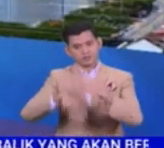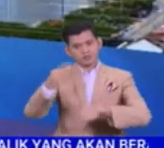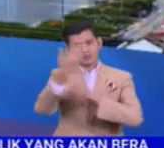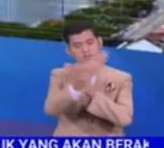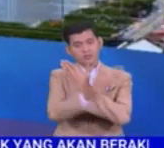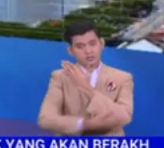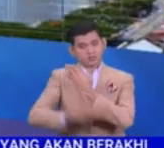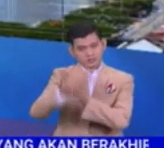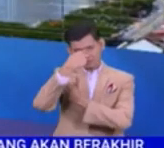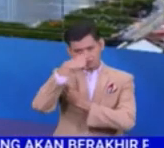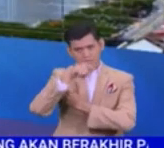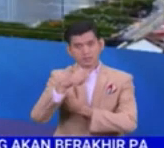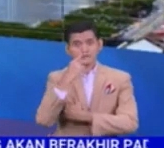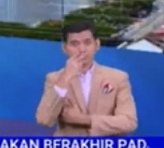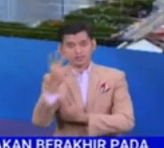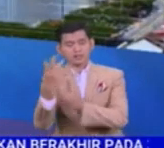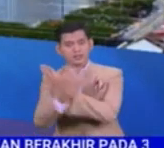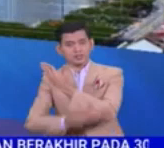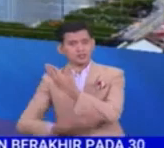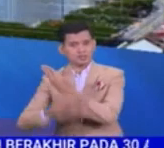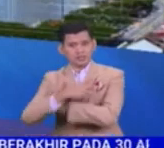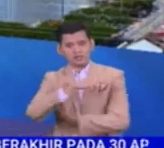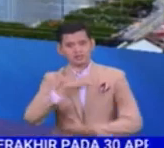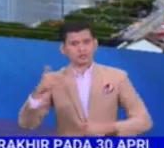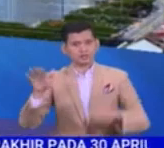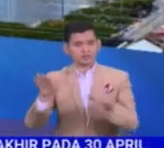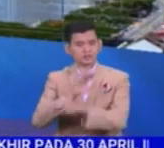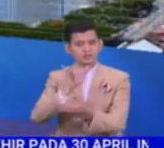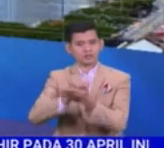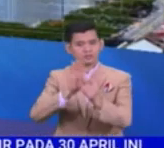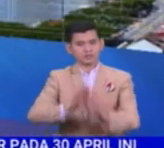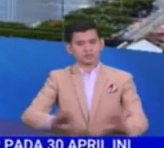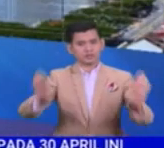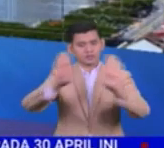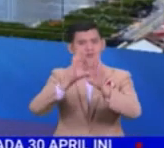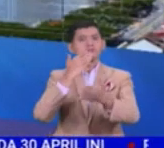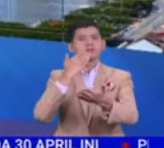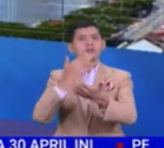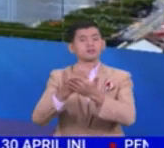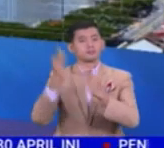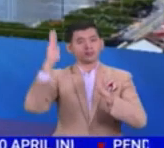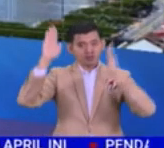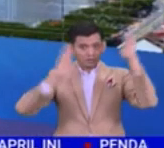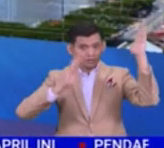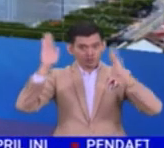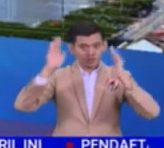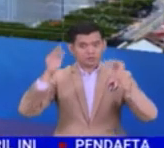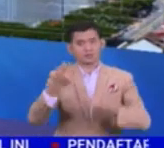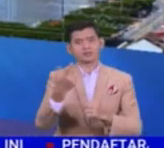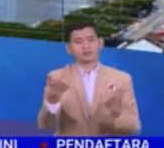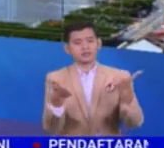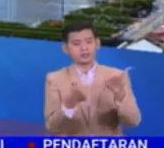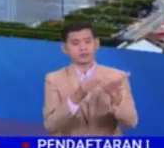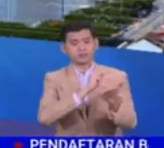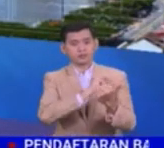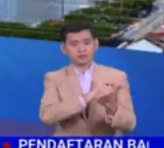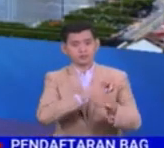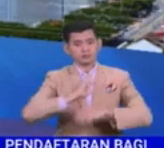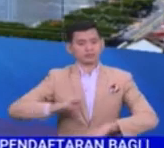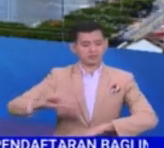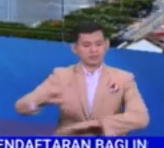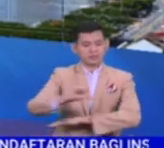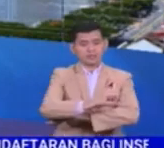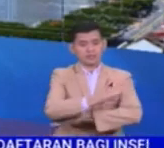menangani permintaan domestik di negara itu merupakan berita baik untuk negara ini. Menurut Timbalan Menteri Perusahaan, Peladangan